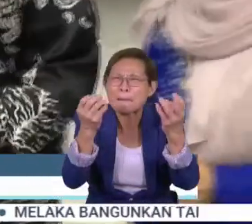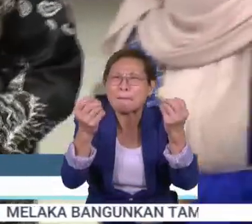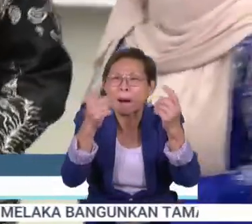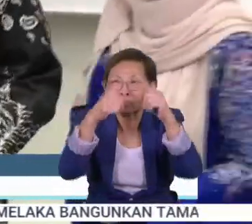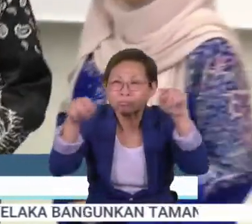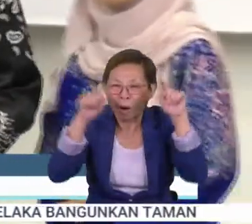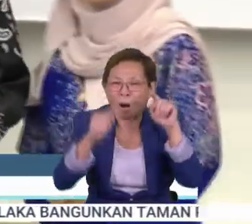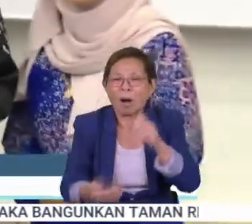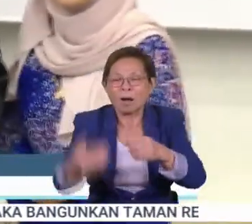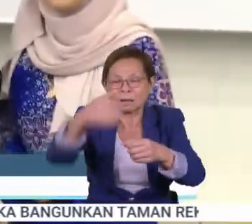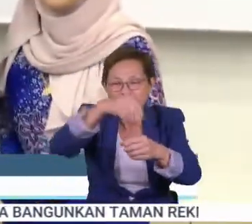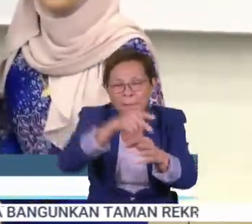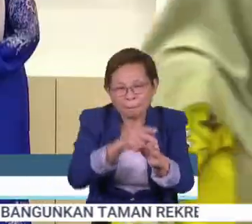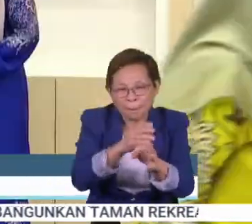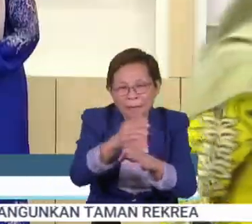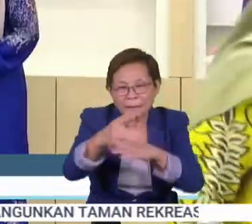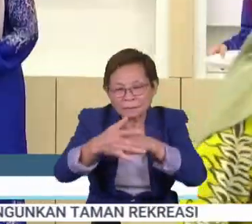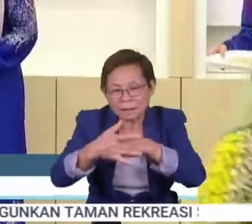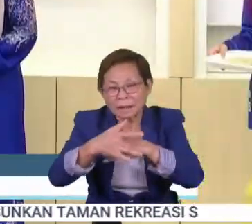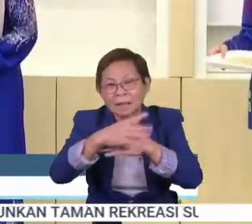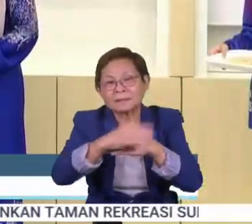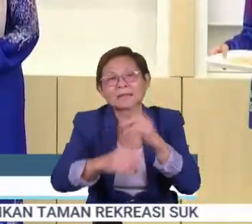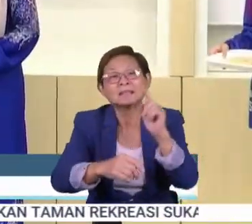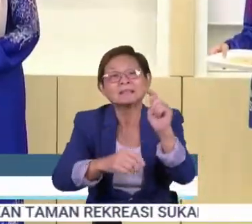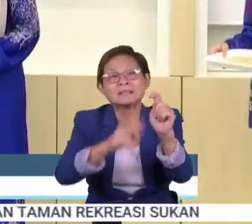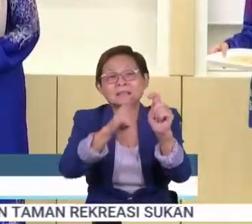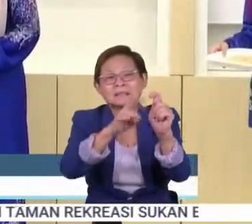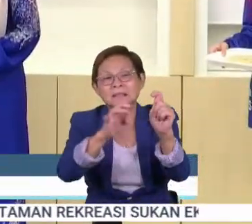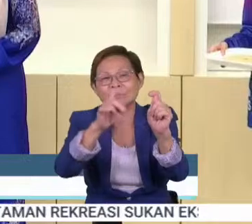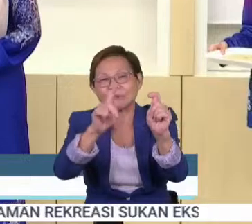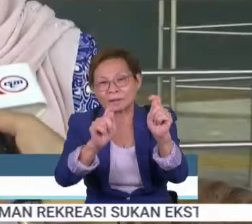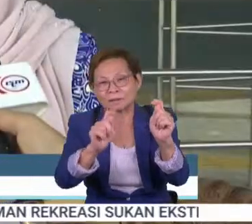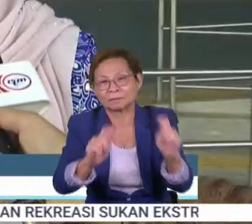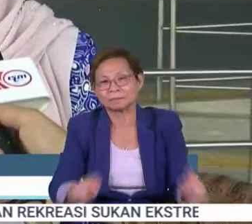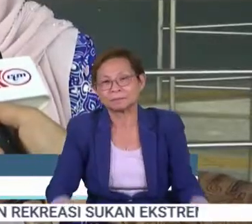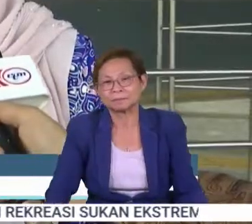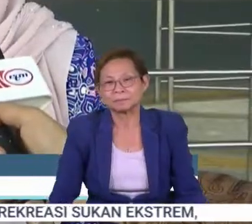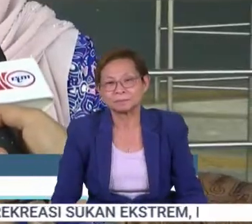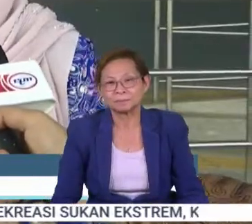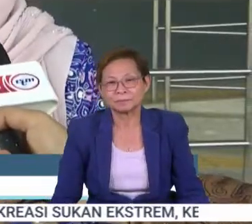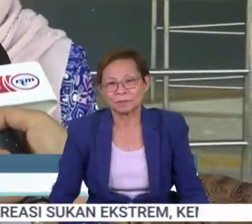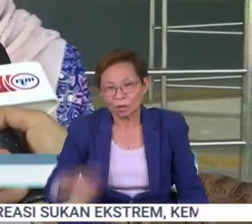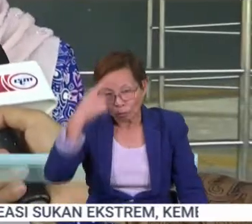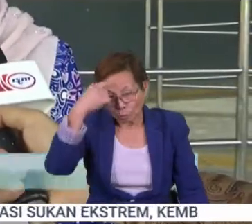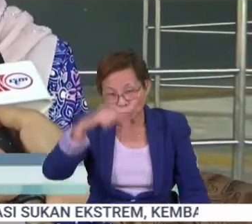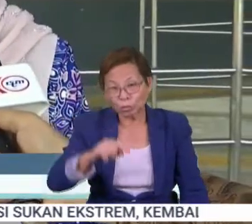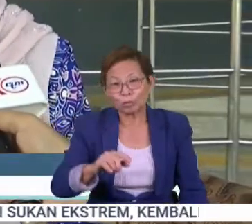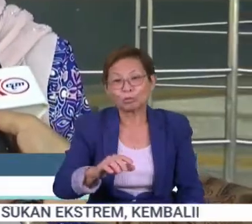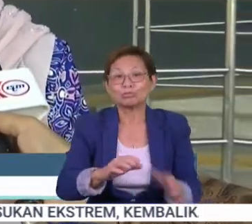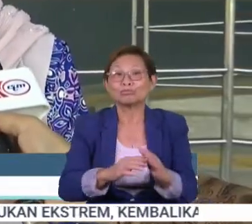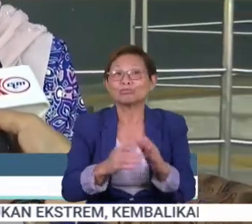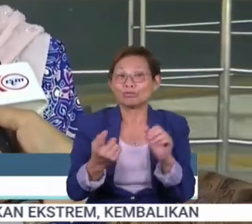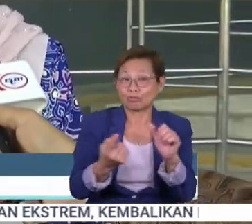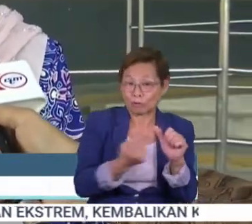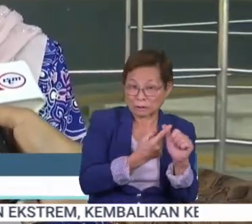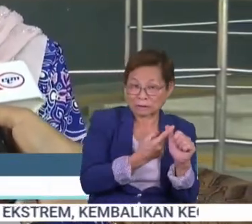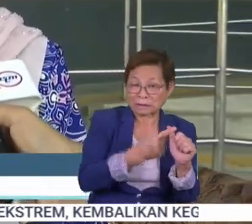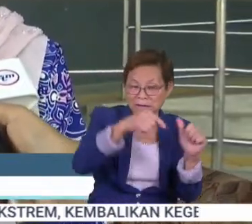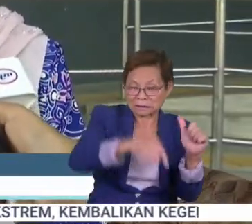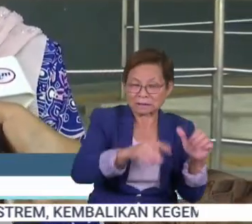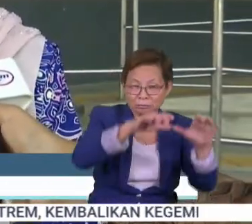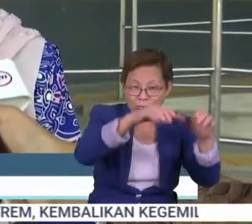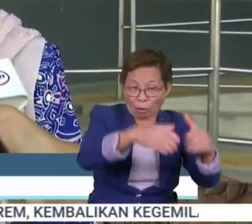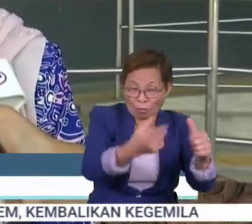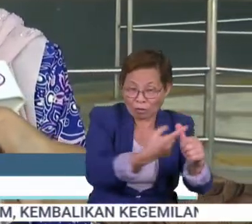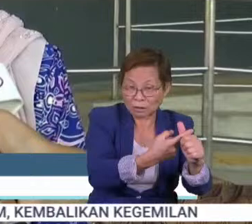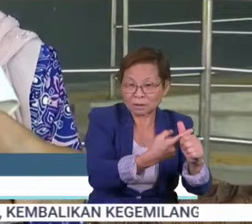pendidikan teknikal dan latihan vocational TVET. Untuk kohort pertama ini, kami berharap